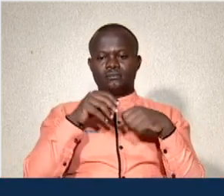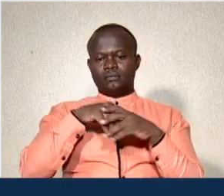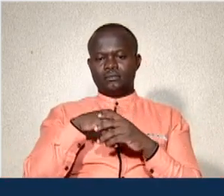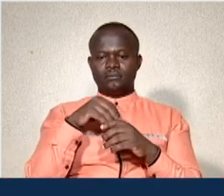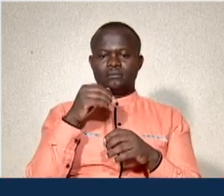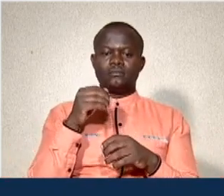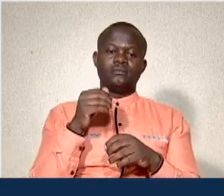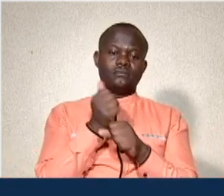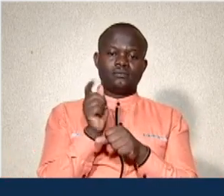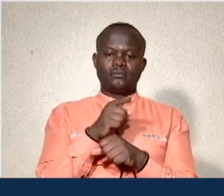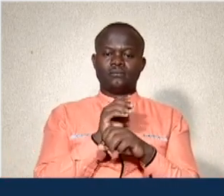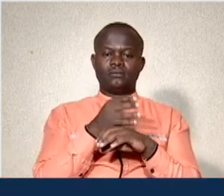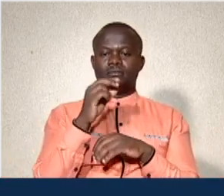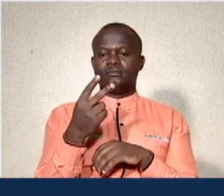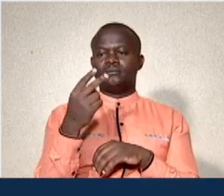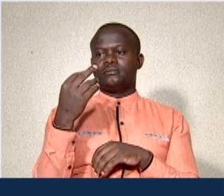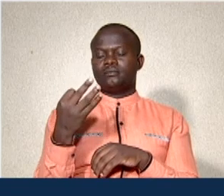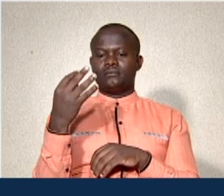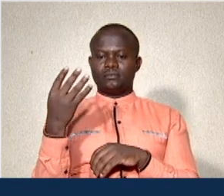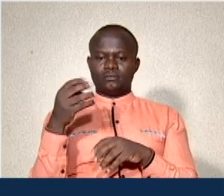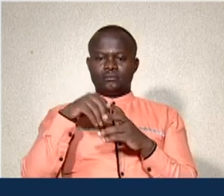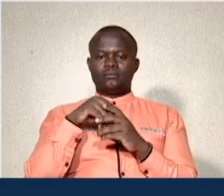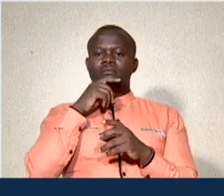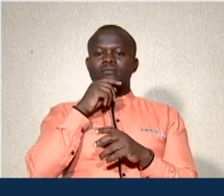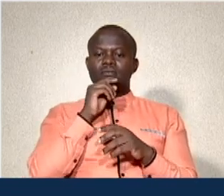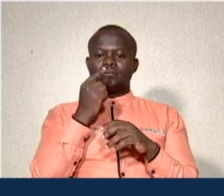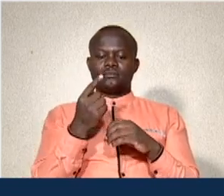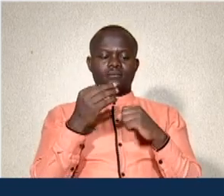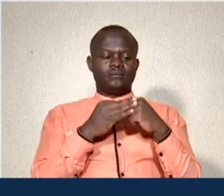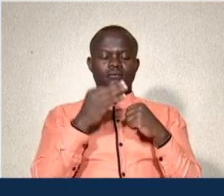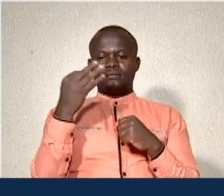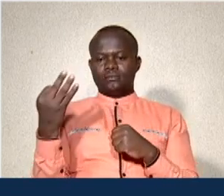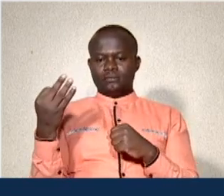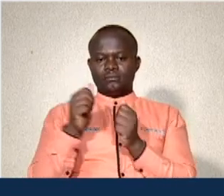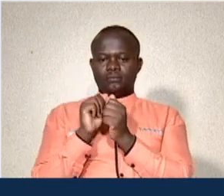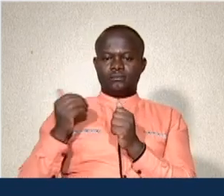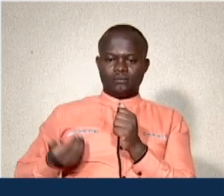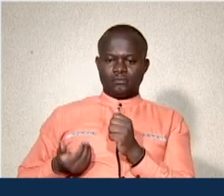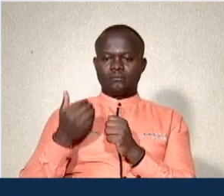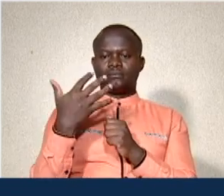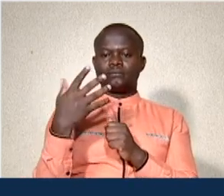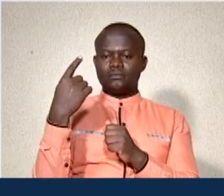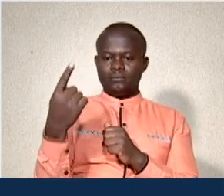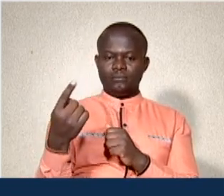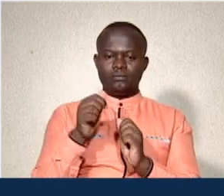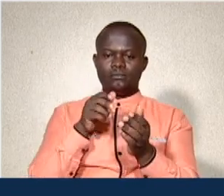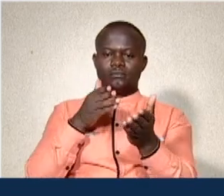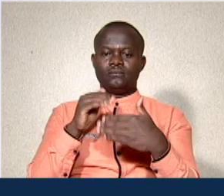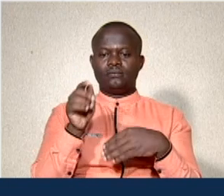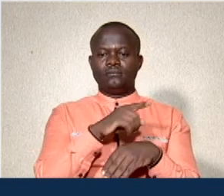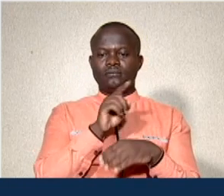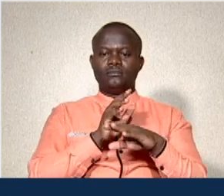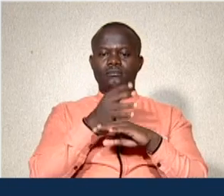abakekwa 334 barimo abagabo 183 n'abagore 51 bakurikiranweho